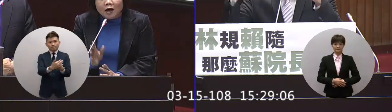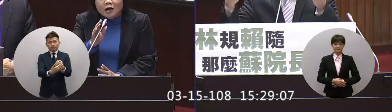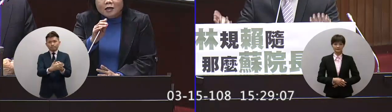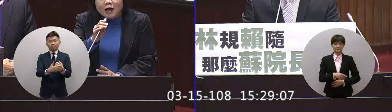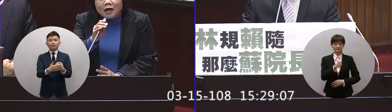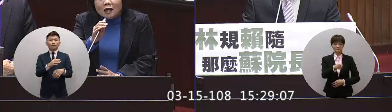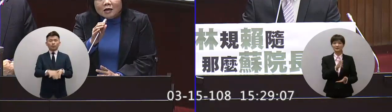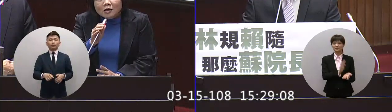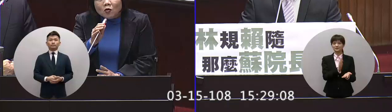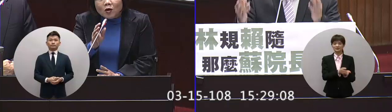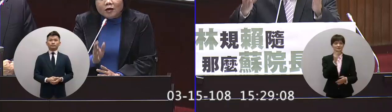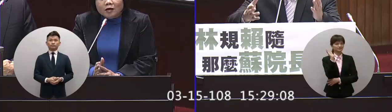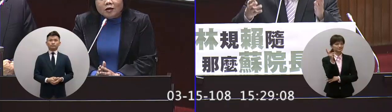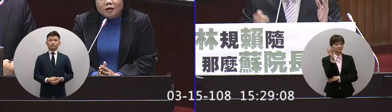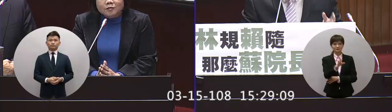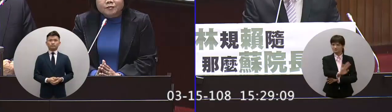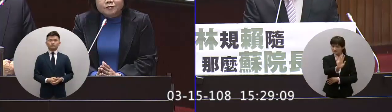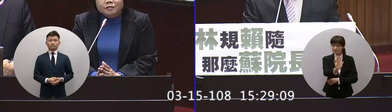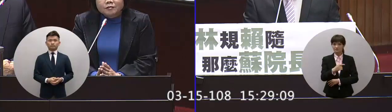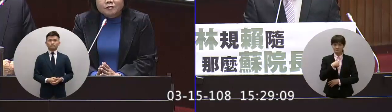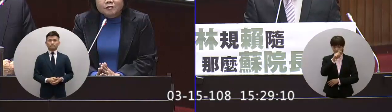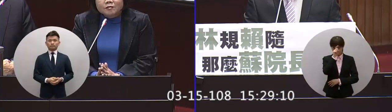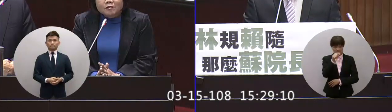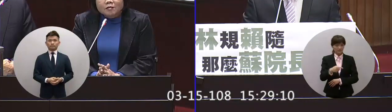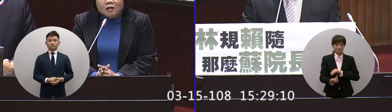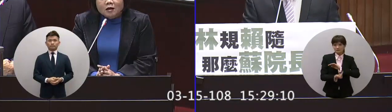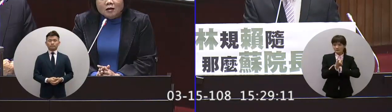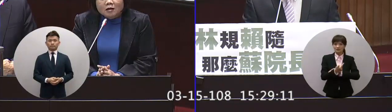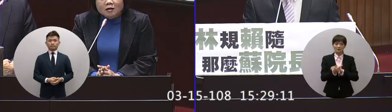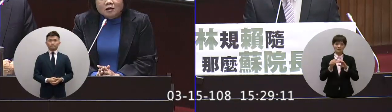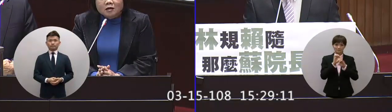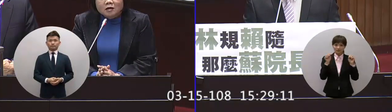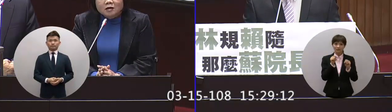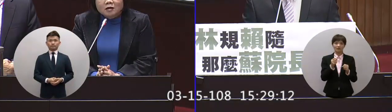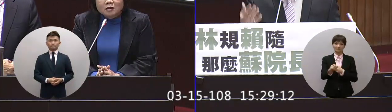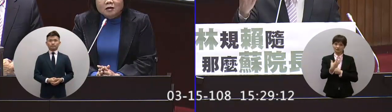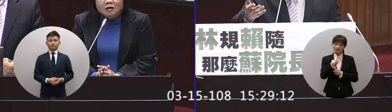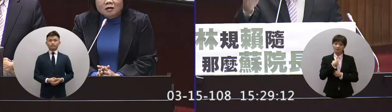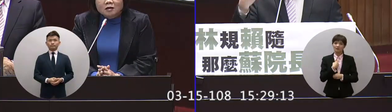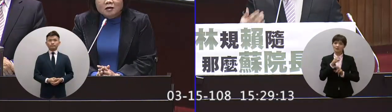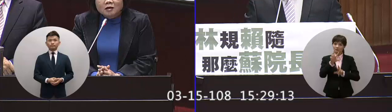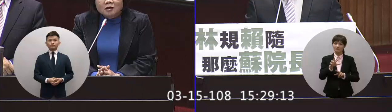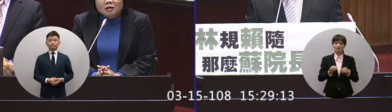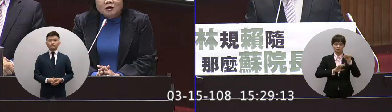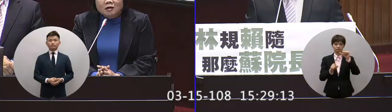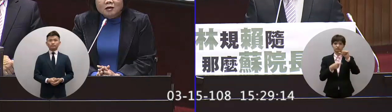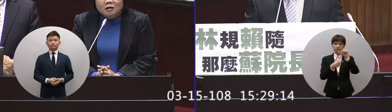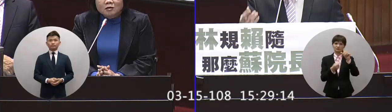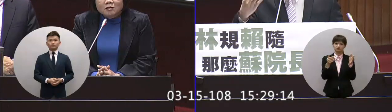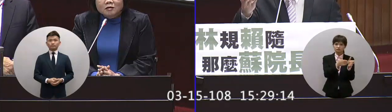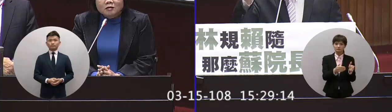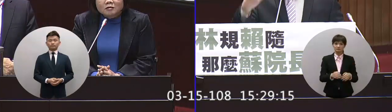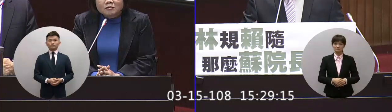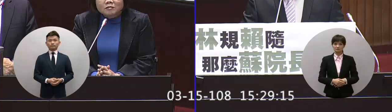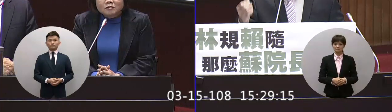要你再讲那些宣示性的， 那有 關，我要你进入到实质，你怎么做？五月一号就到了，到时候一定会，